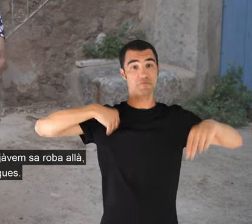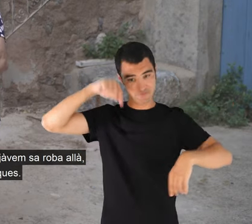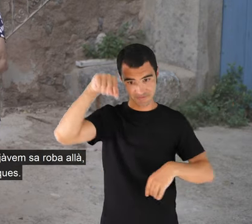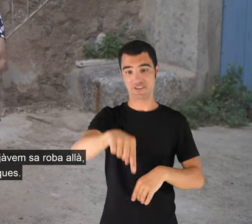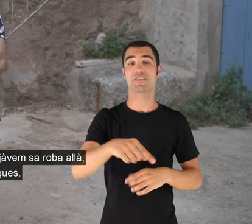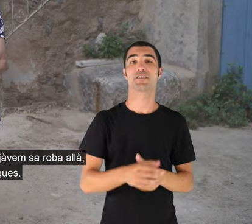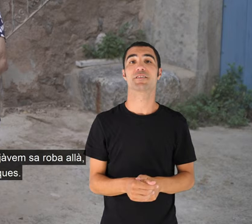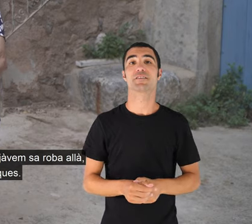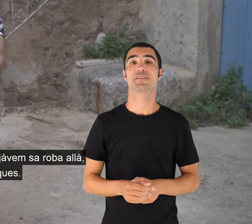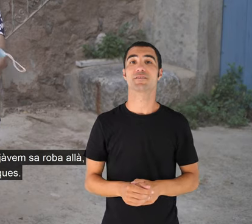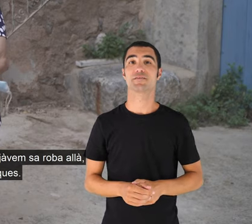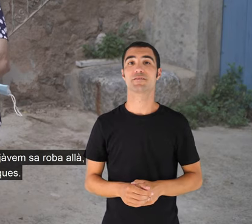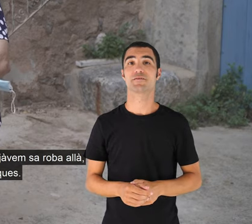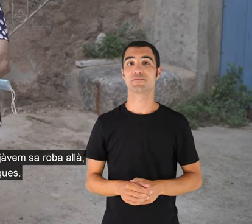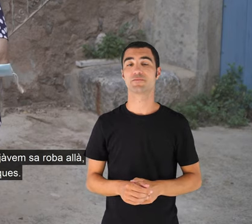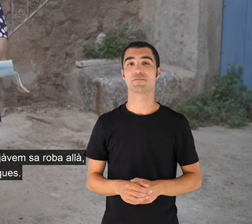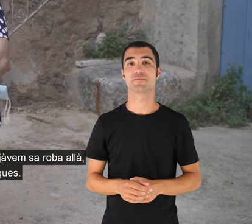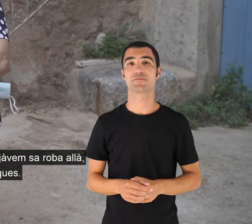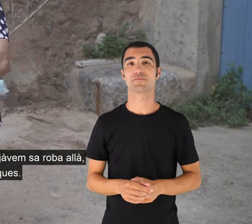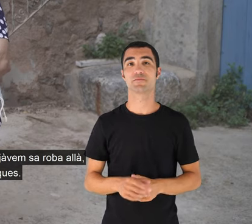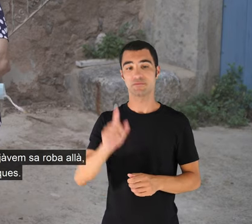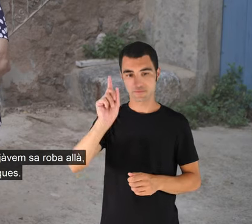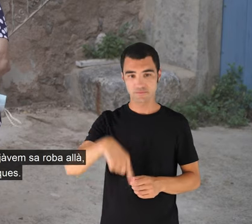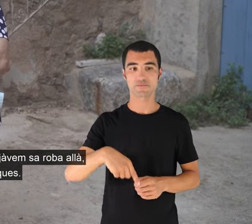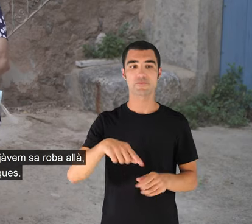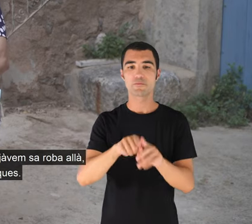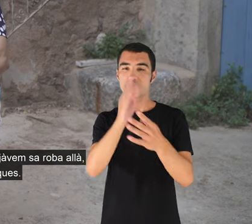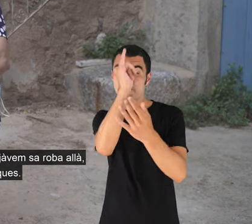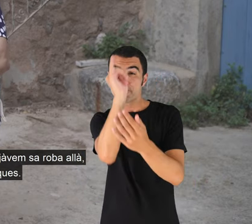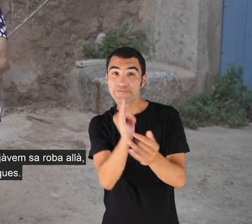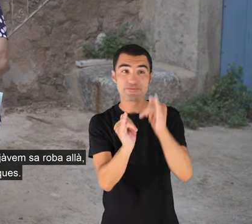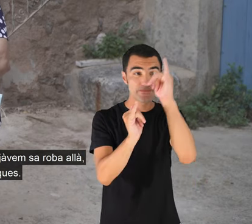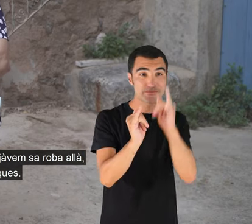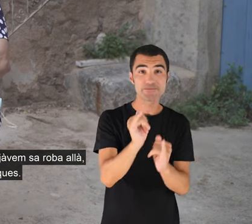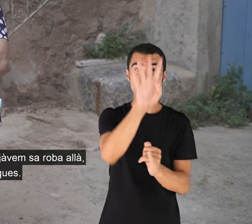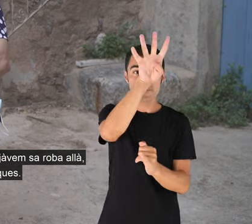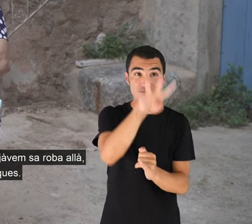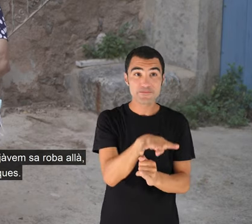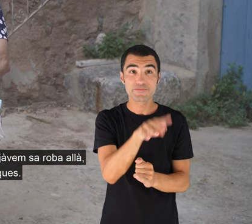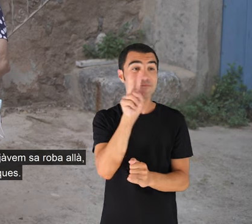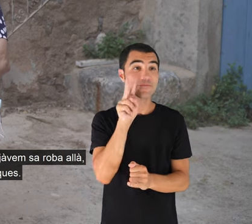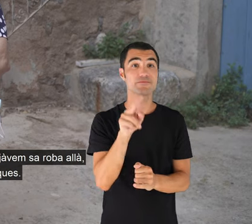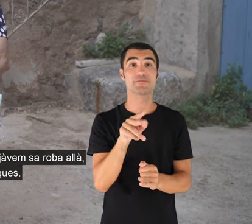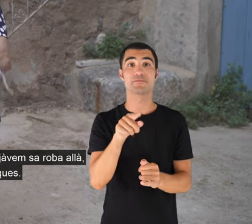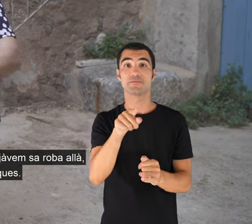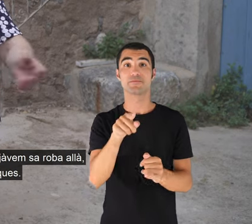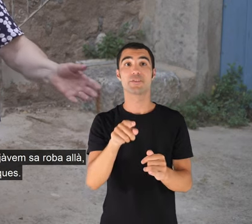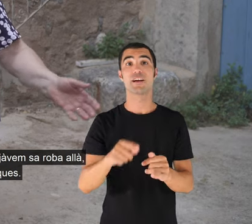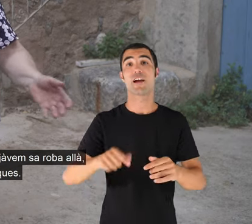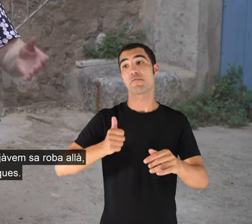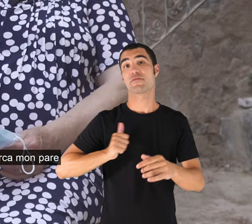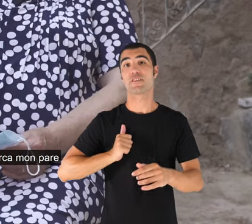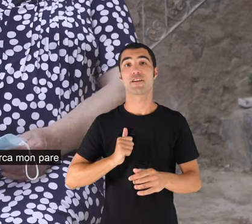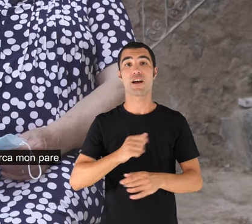teníem betes, 3 betes d'aquestes, i teníem un parell de velomars,